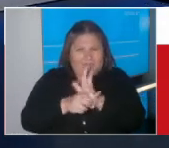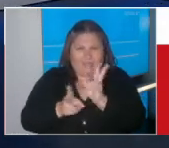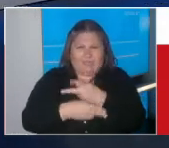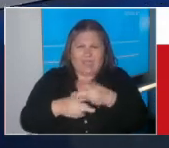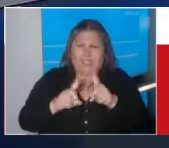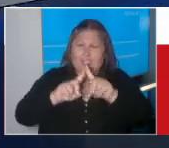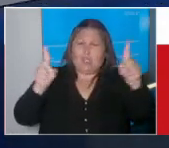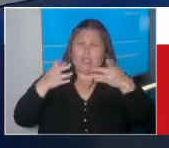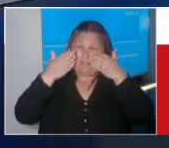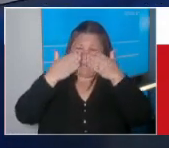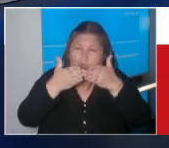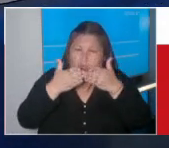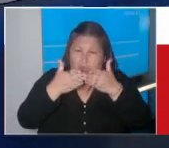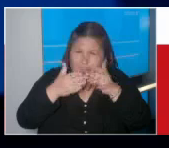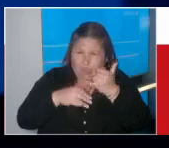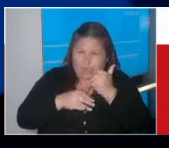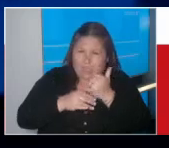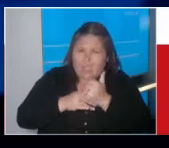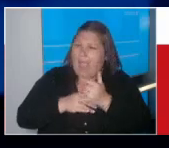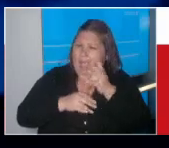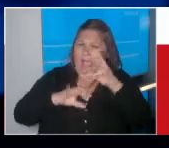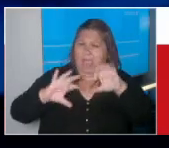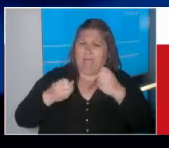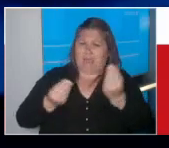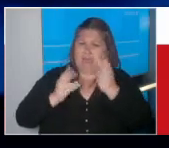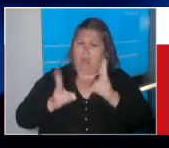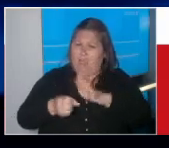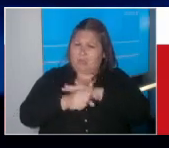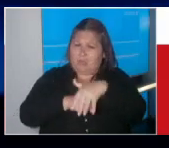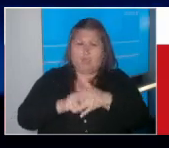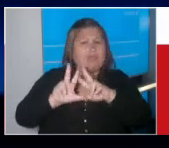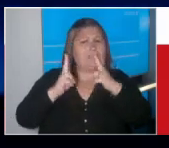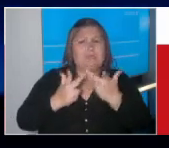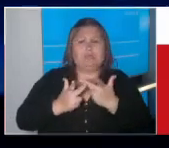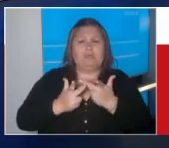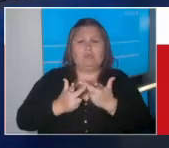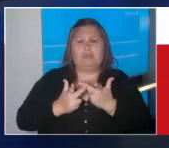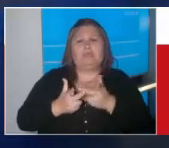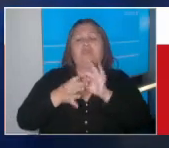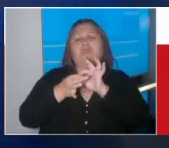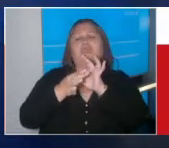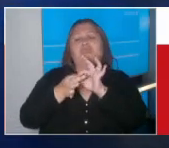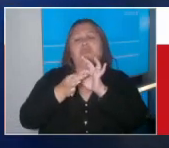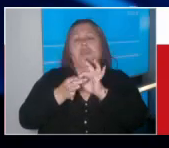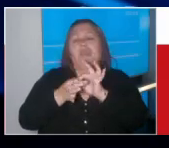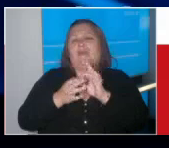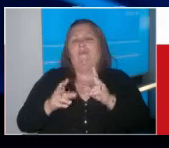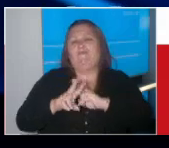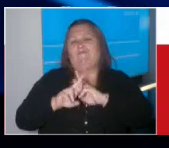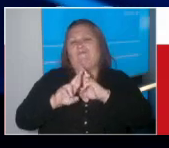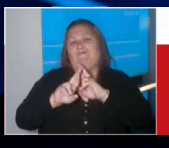את הפוקוס בעיניים. האם משהו בכלל יכול להשפיע, או שהציבור מקובע ורק הדמוגרפיה תשתנה?